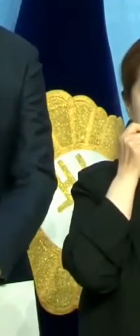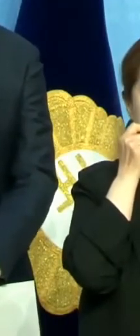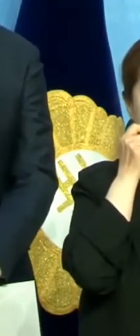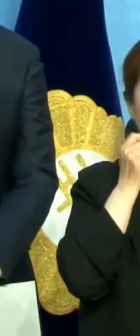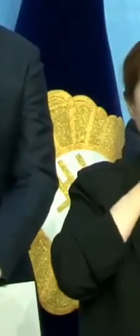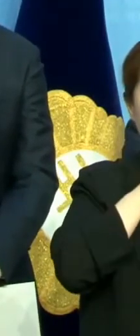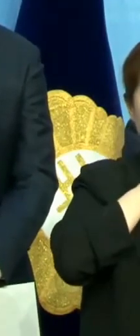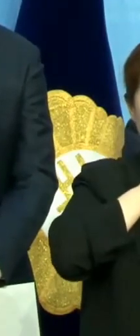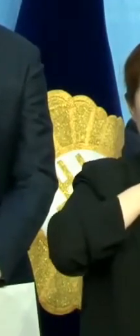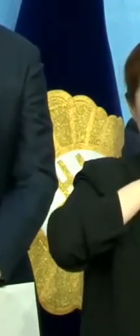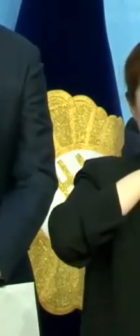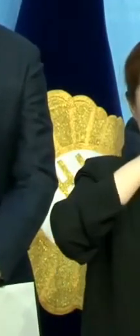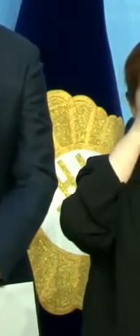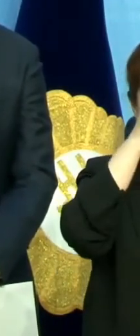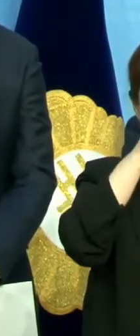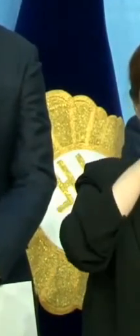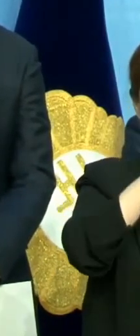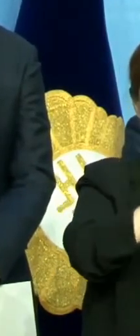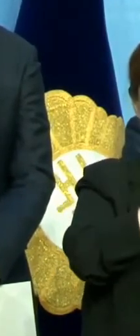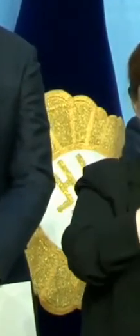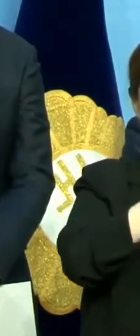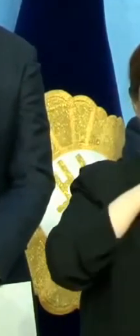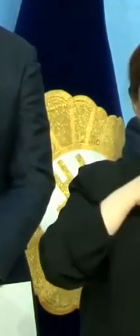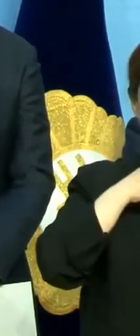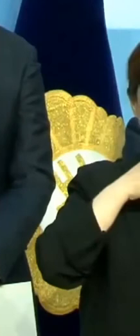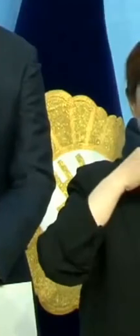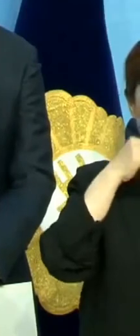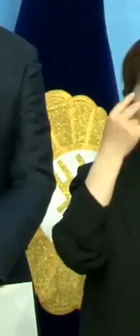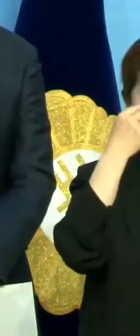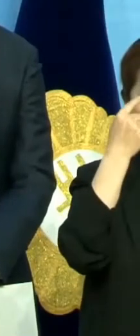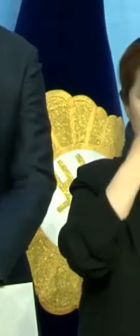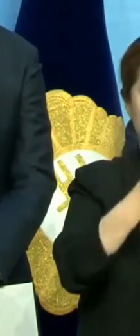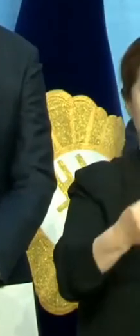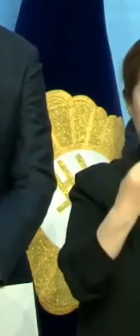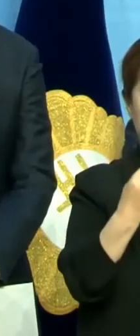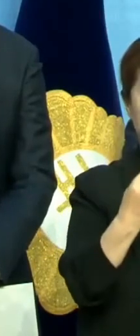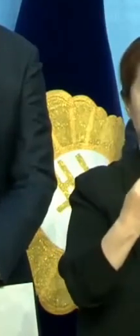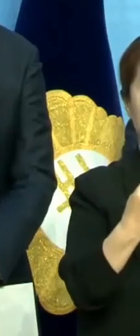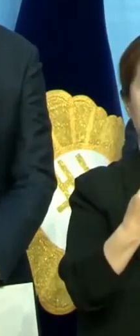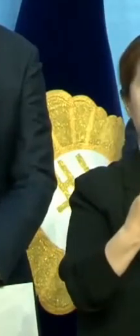거즈를 걷는 순간 저와 눈동자가 마주쳤습니다.